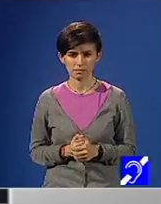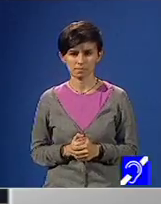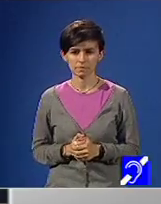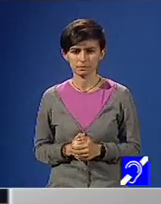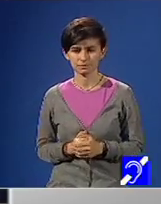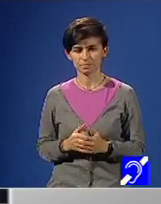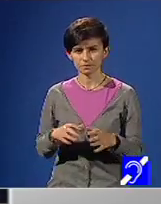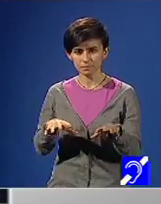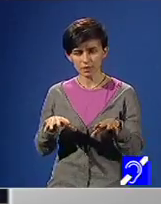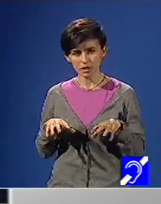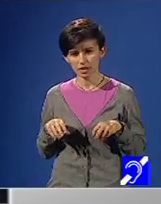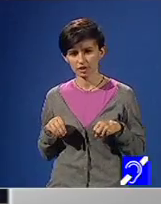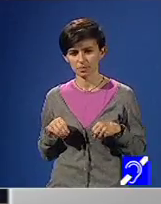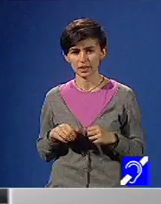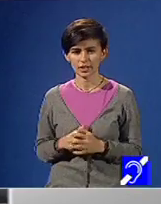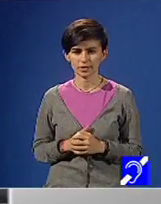acceptare,